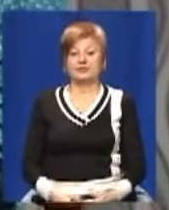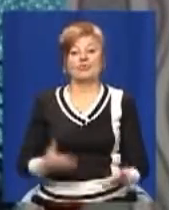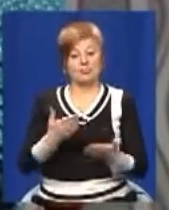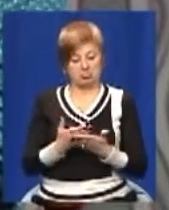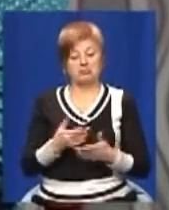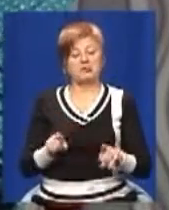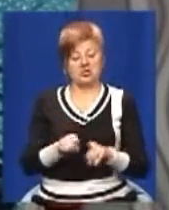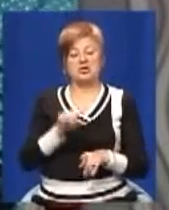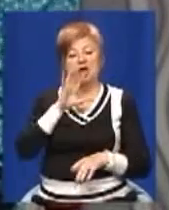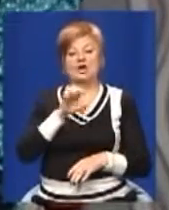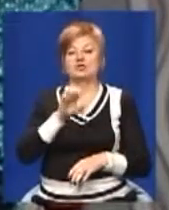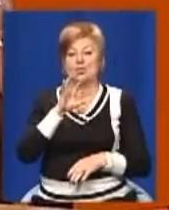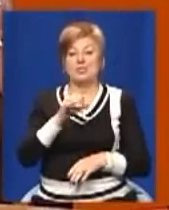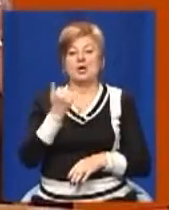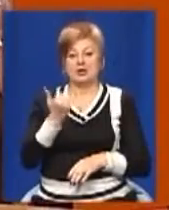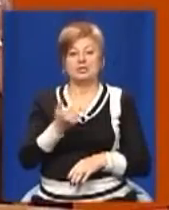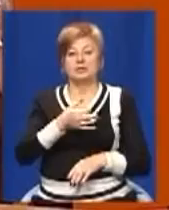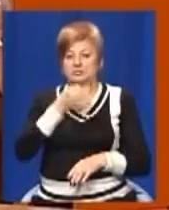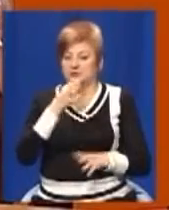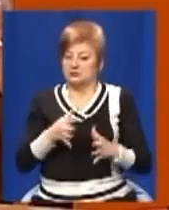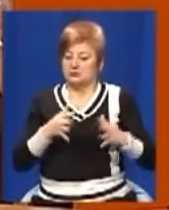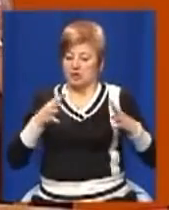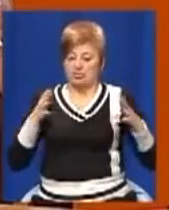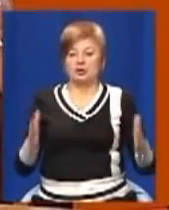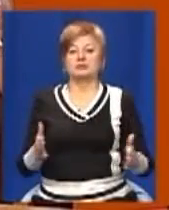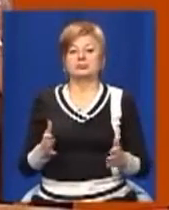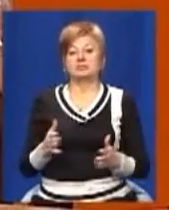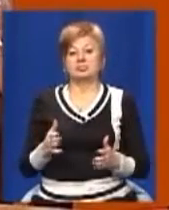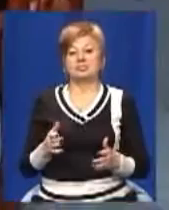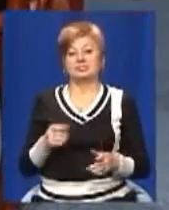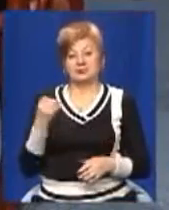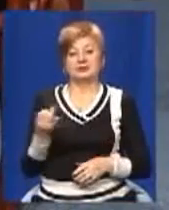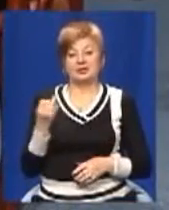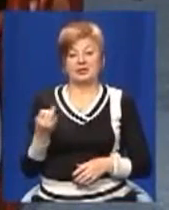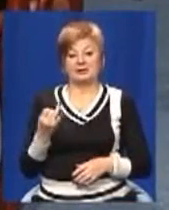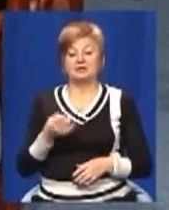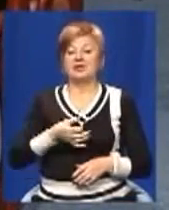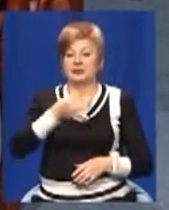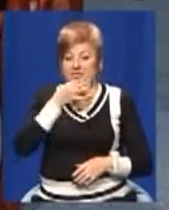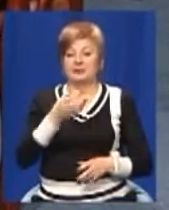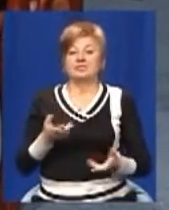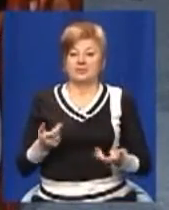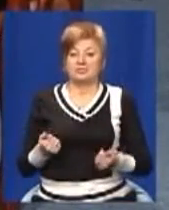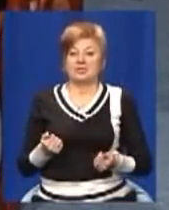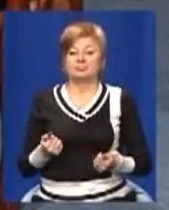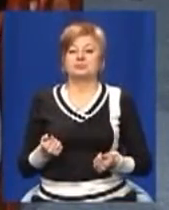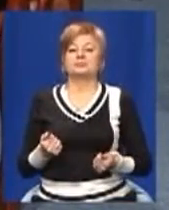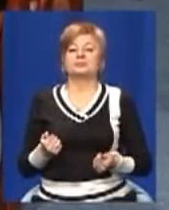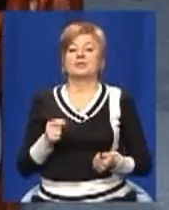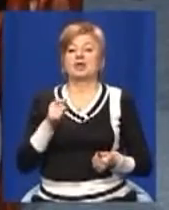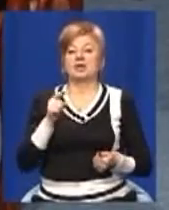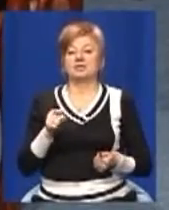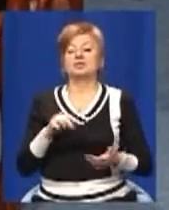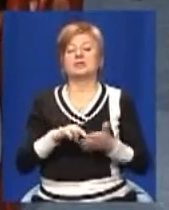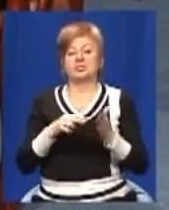Ось такий риджбек. До речі, як тобі цей цуцик? Прикольний. Тобі він сподобався взагалі? Так. І як ти